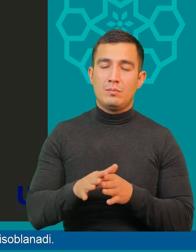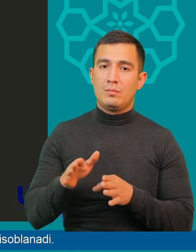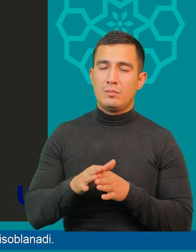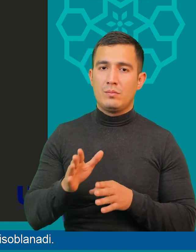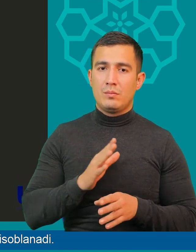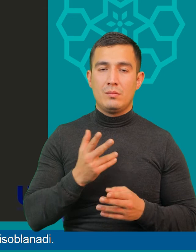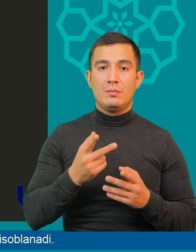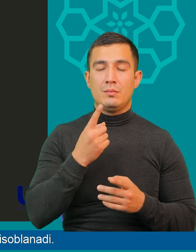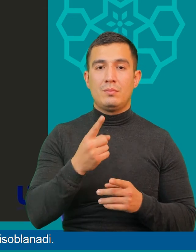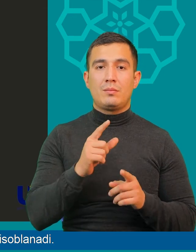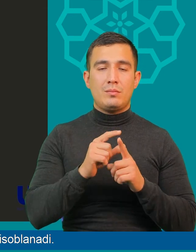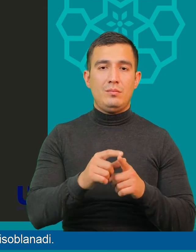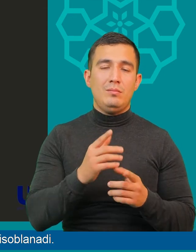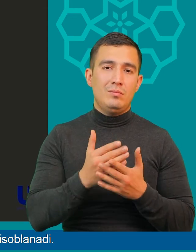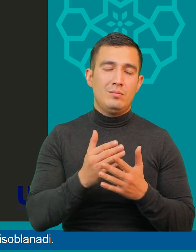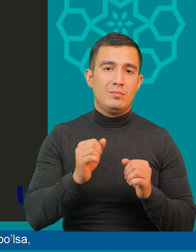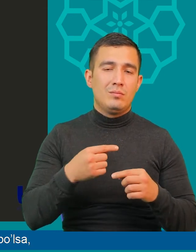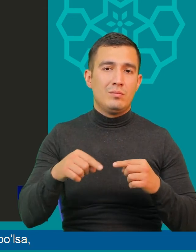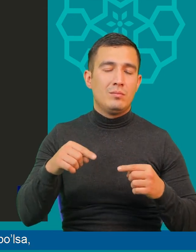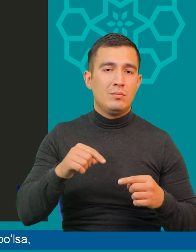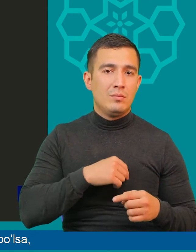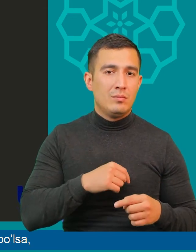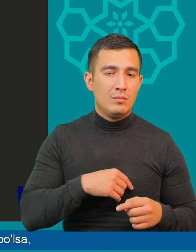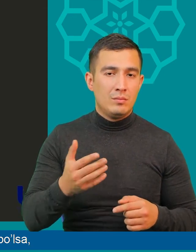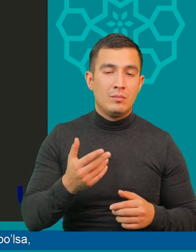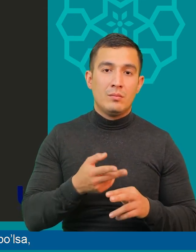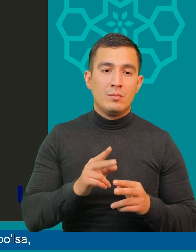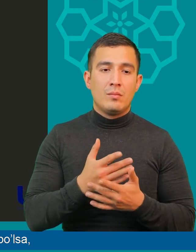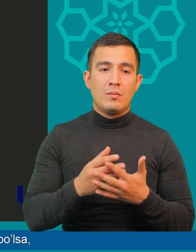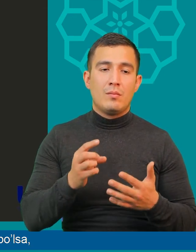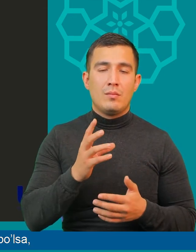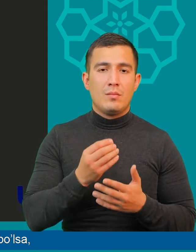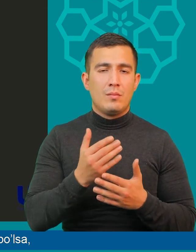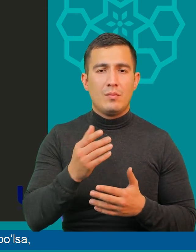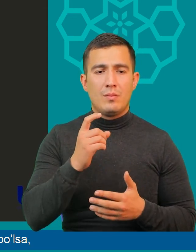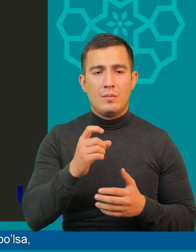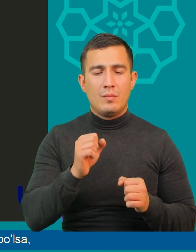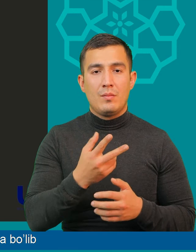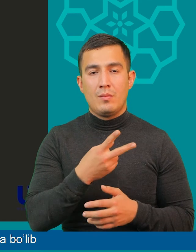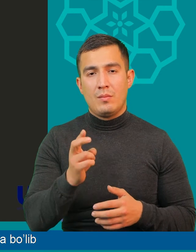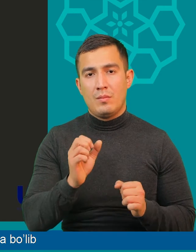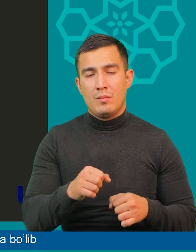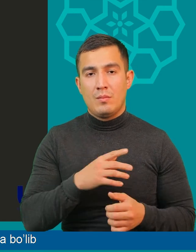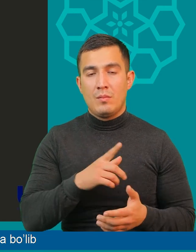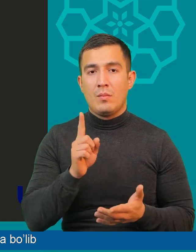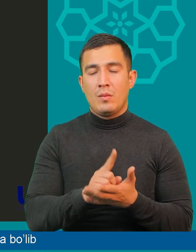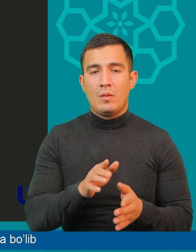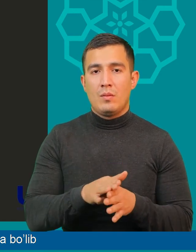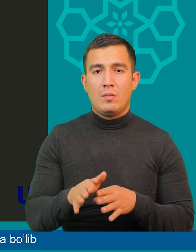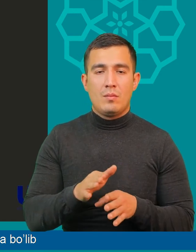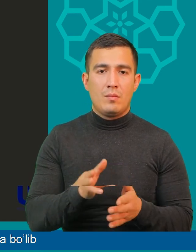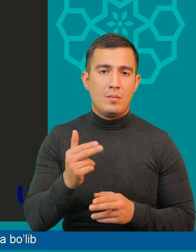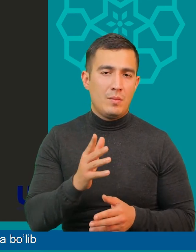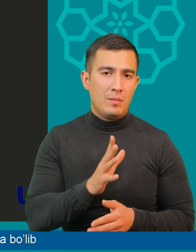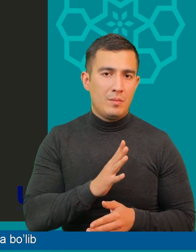o'zi qanoatlantirishi yetarli hisoblanadi. Ikkisi manfiy bo'lgan holatda ham agar u juft bo'lsa, shartim bajarilgan